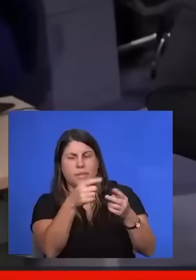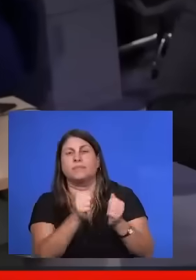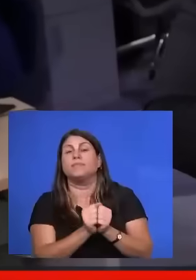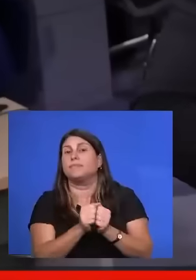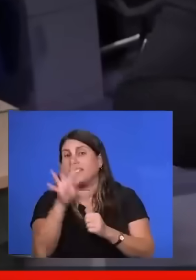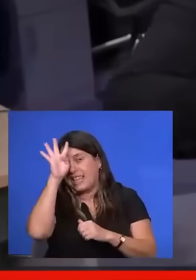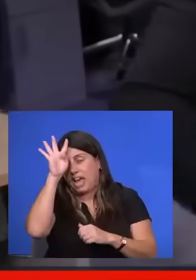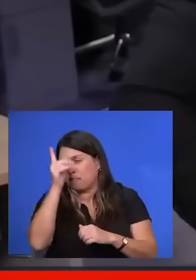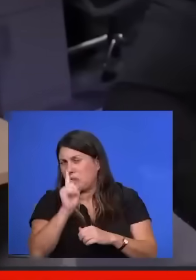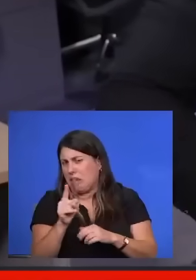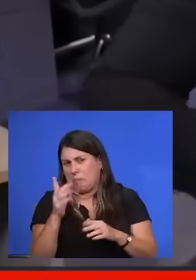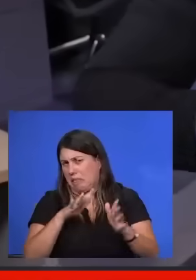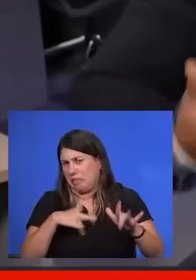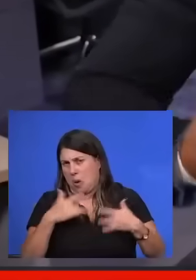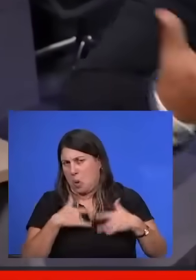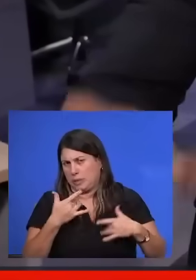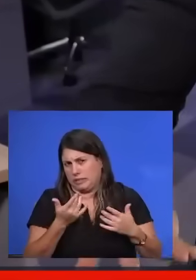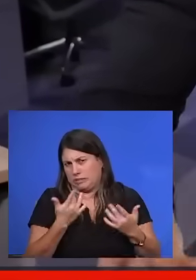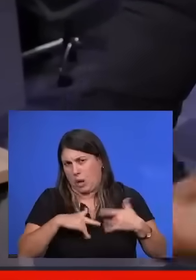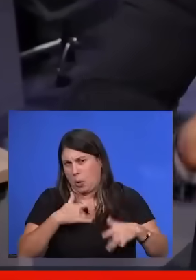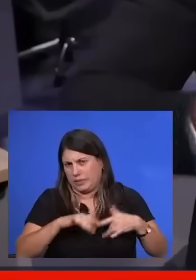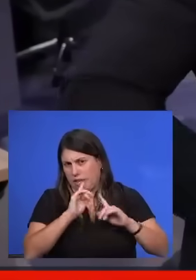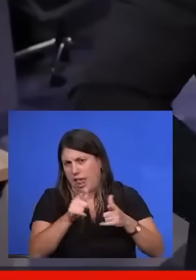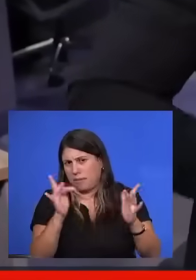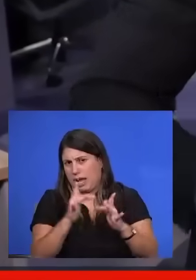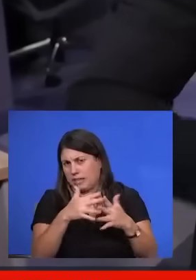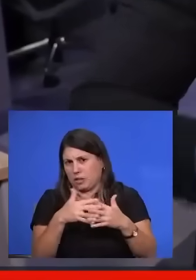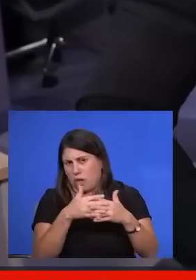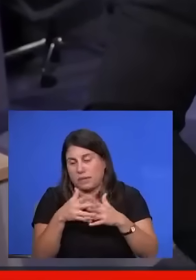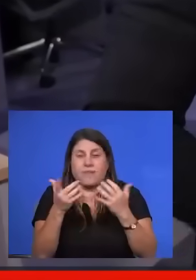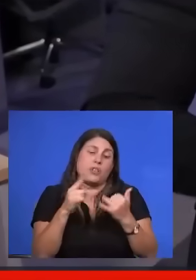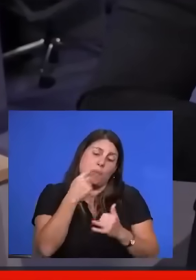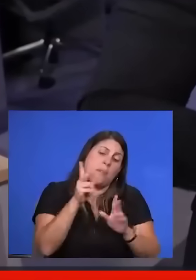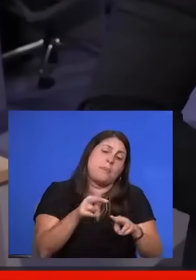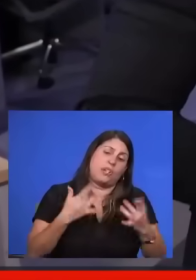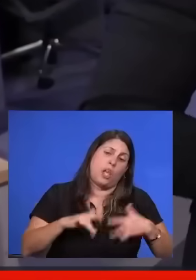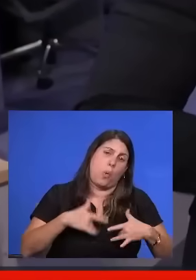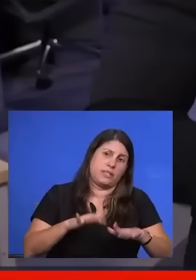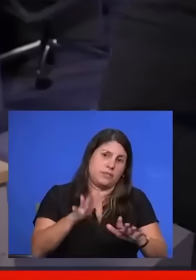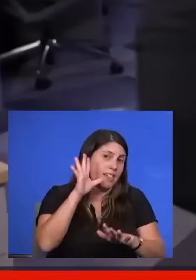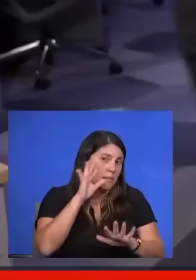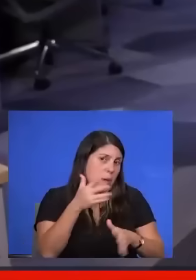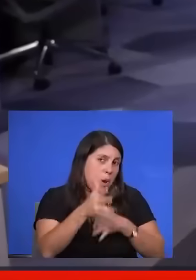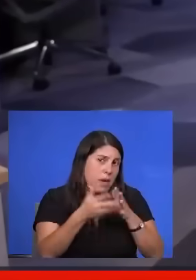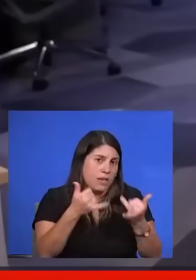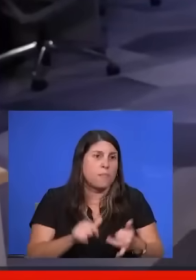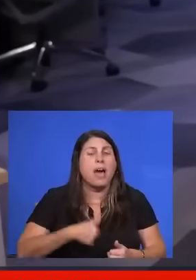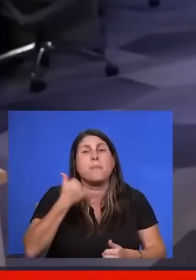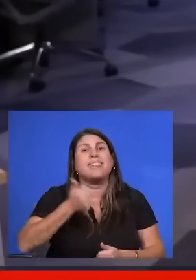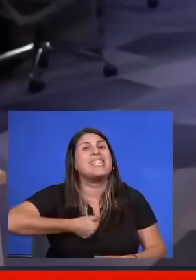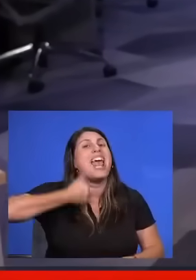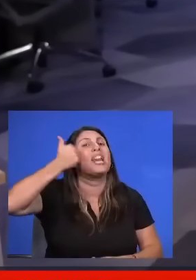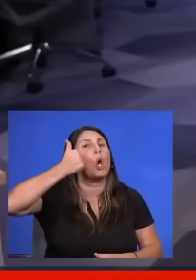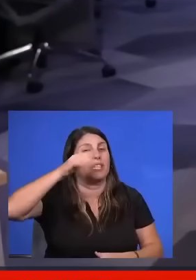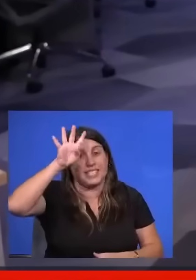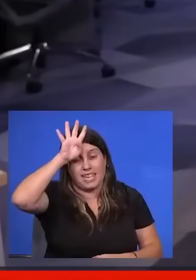להילחם בארצות הברית, אבל במקרה הזה הם אומרים שיש להם. בוא נשמע את הדברים שאומר היום המנהיג העליון של איראן, חמינאי, לפני